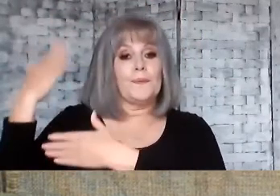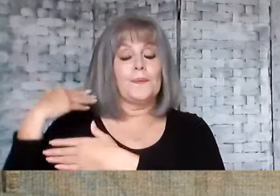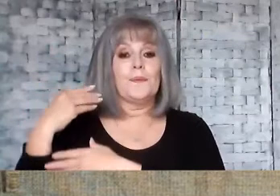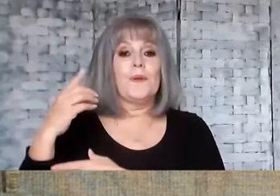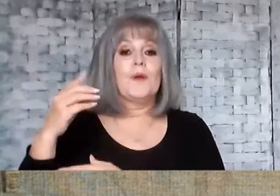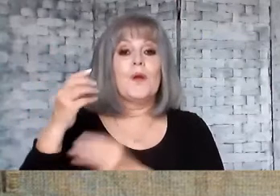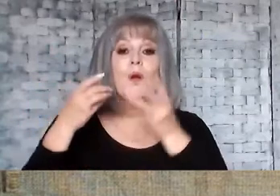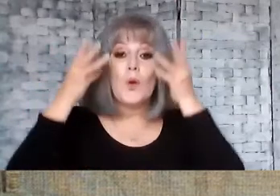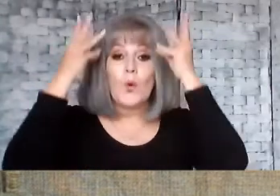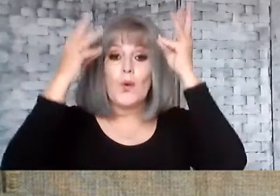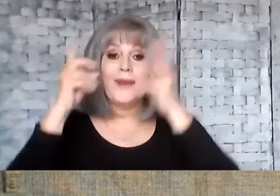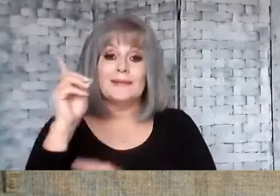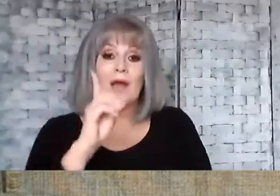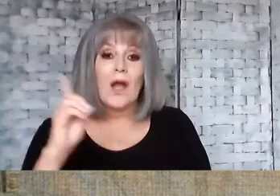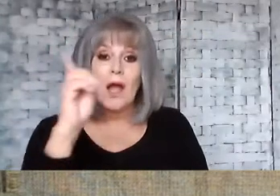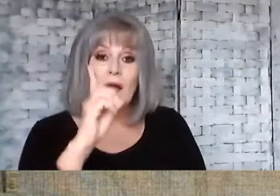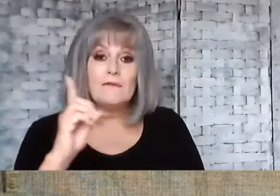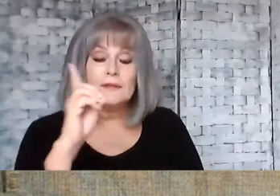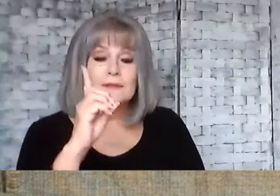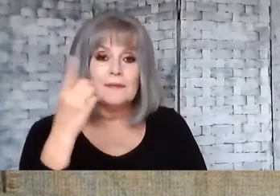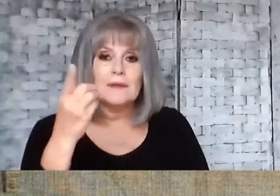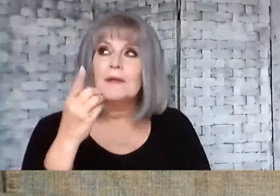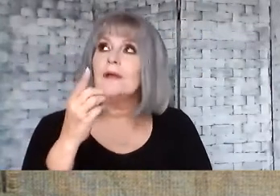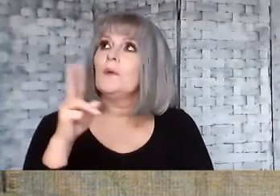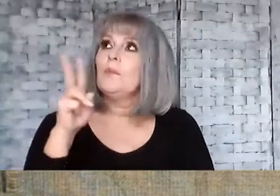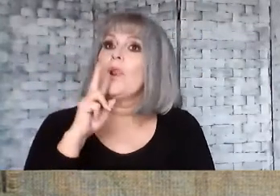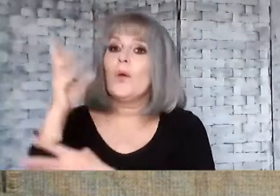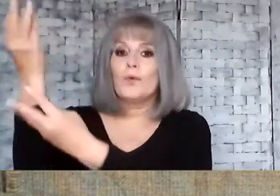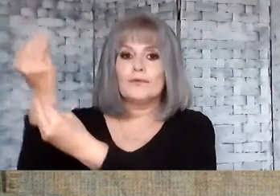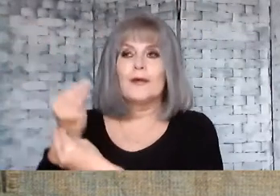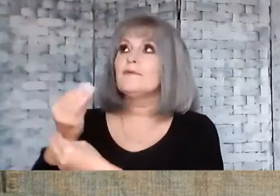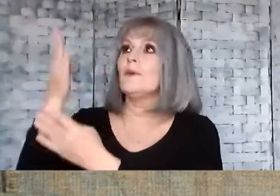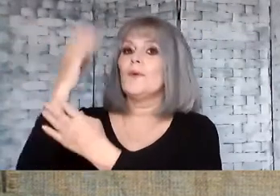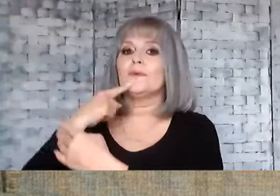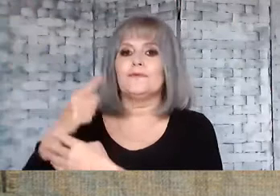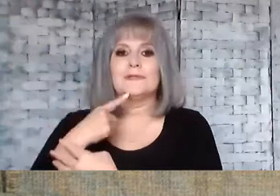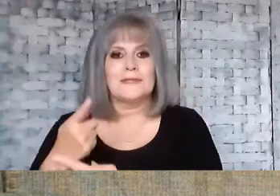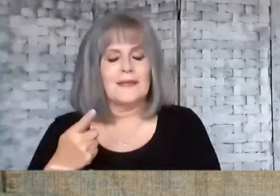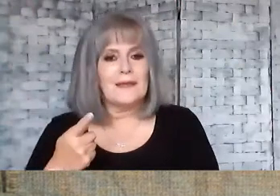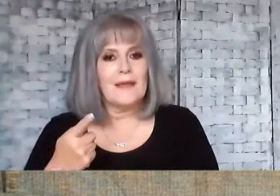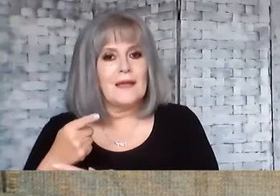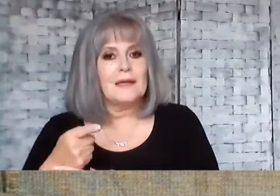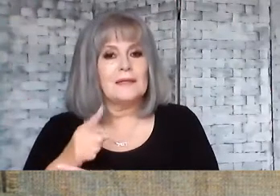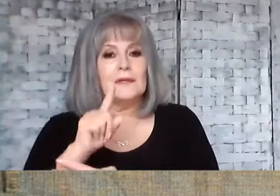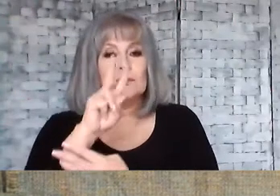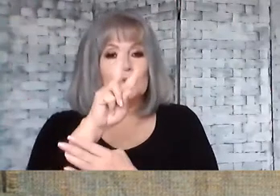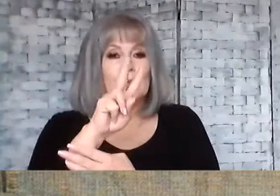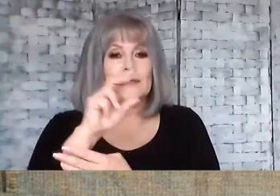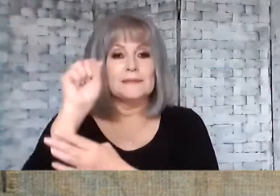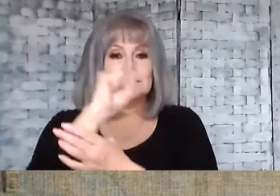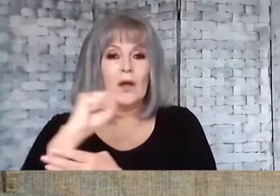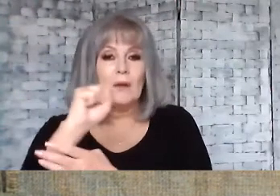koning gee wat vir altyd koning gaan wees. Hoor wat sê hy vir David. Ek lees vir jou saam, dis 2 Samuel